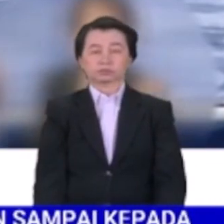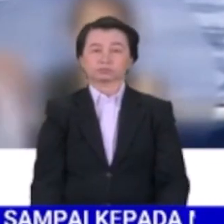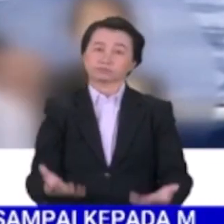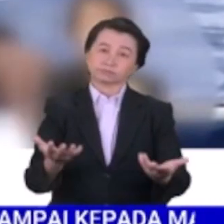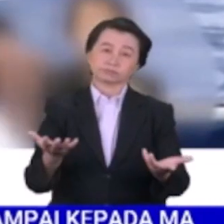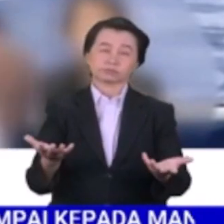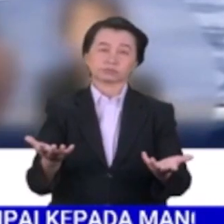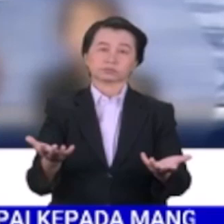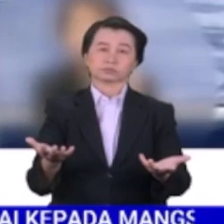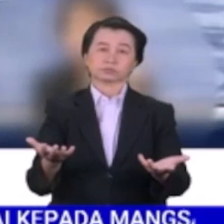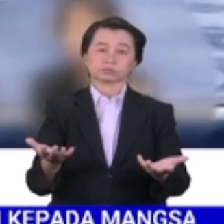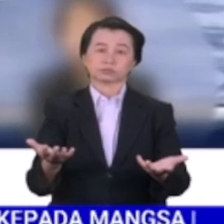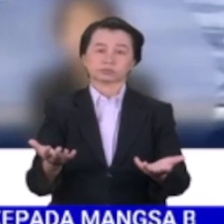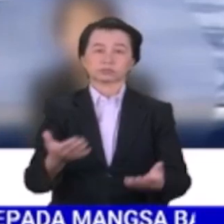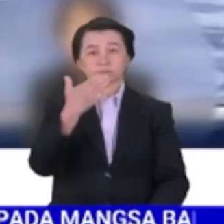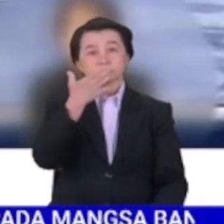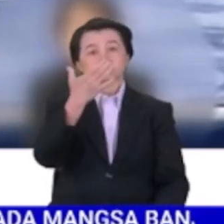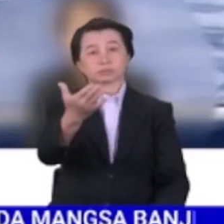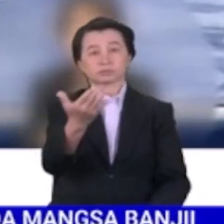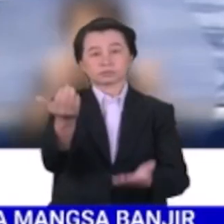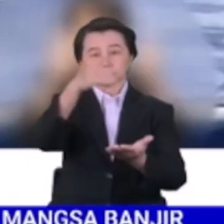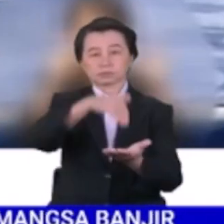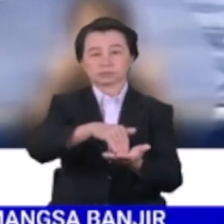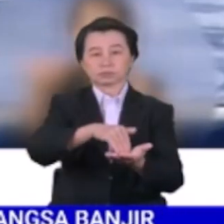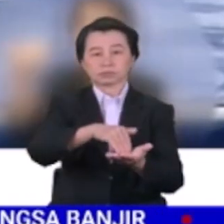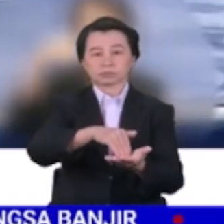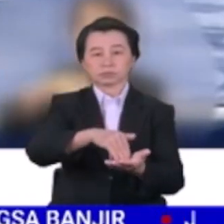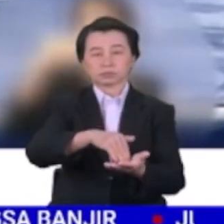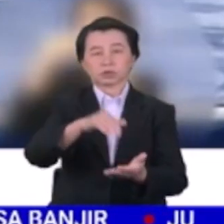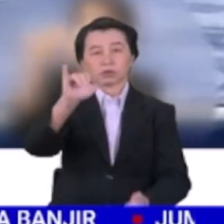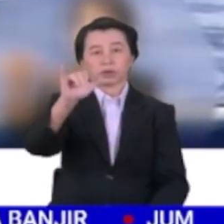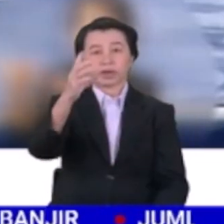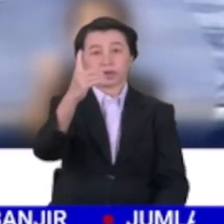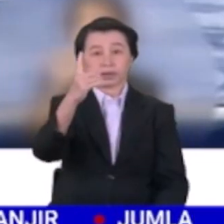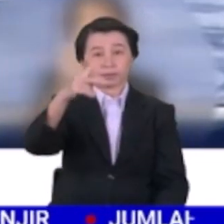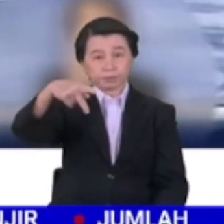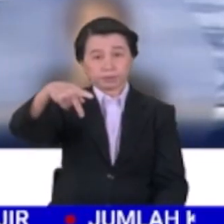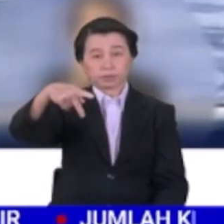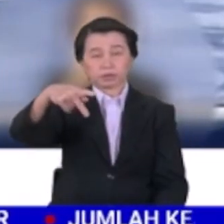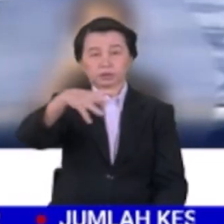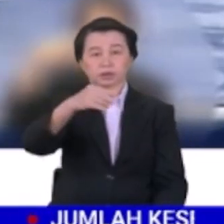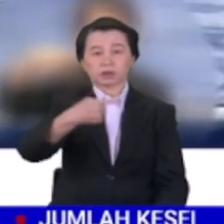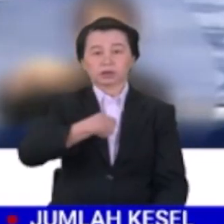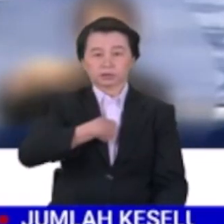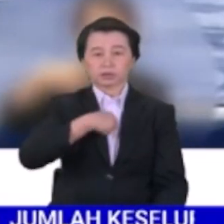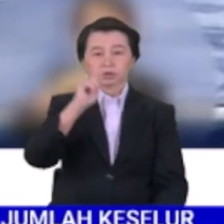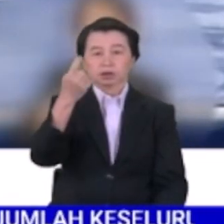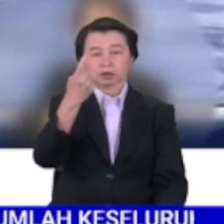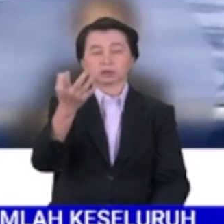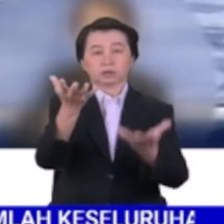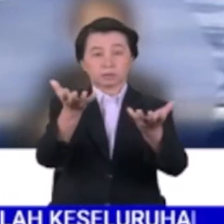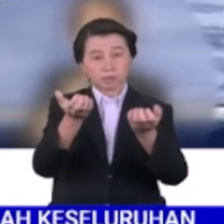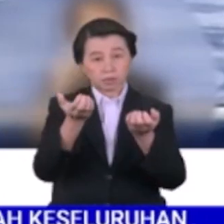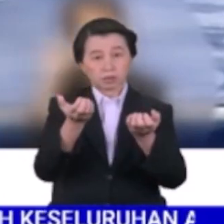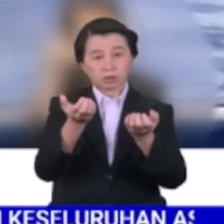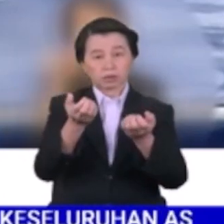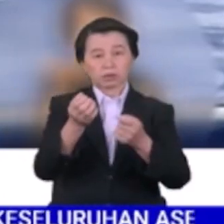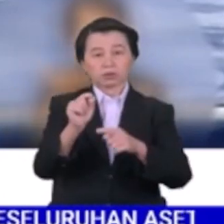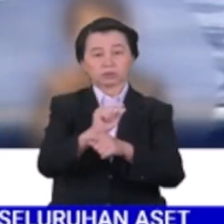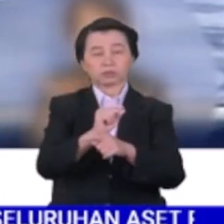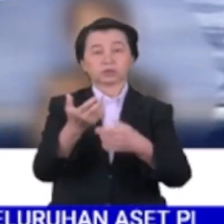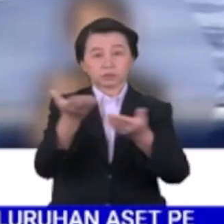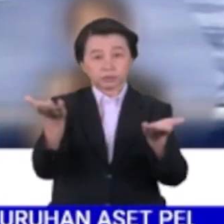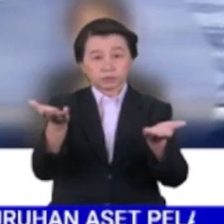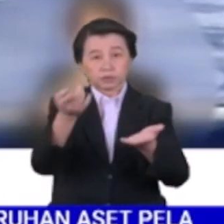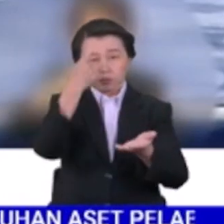Jadi terima kasih sekali lagi Datuk Yang Pertua, dan saya hanya mahu gunakan majlis